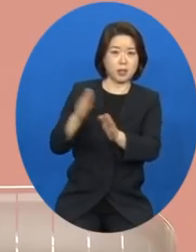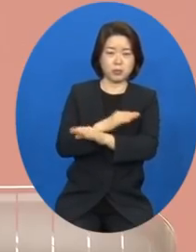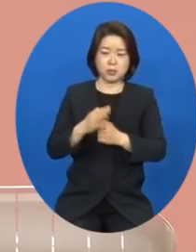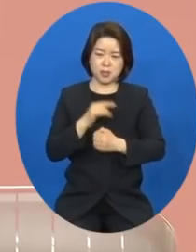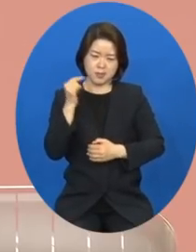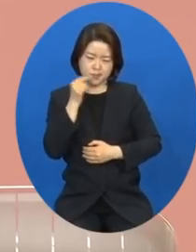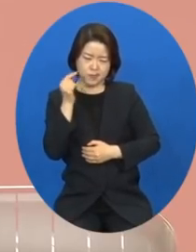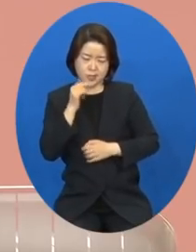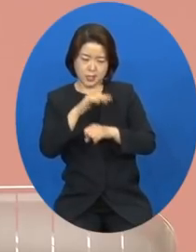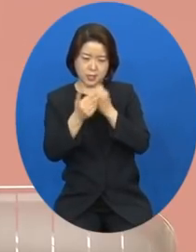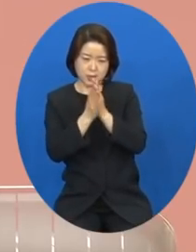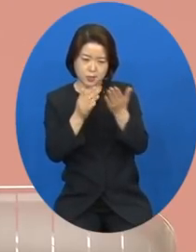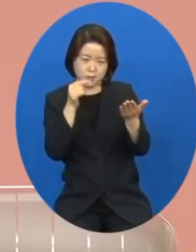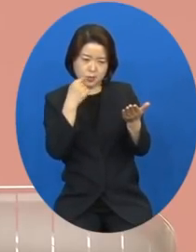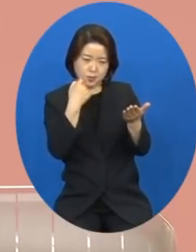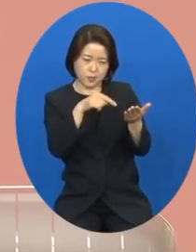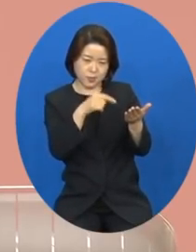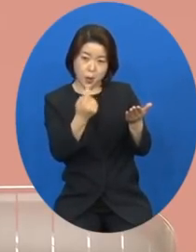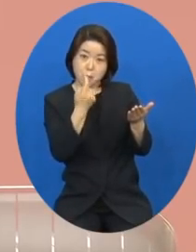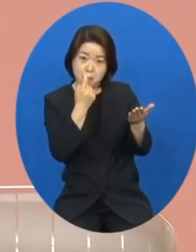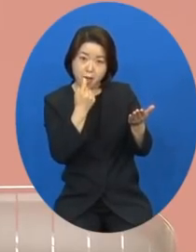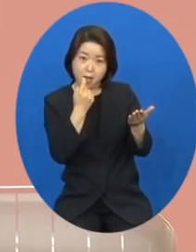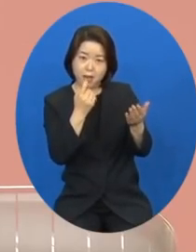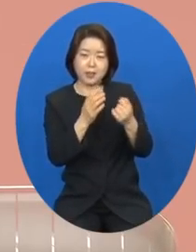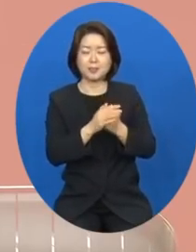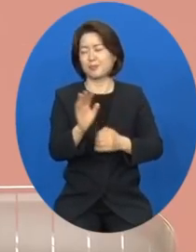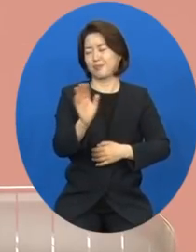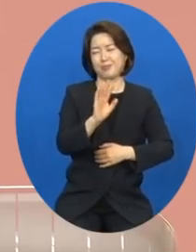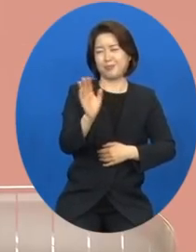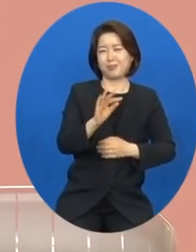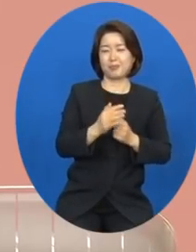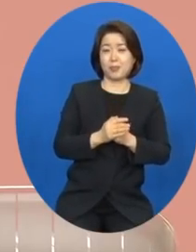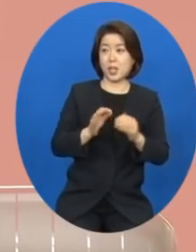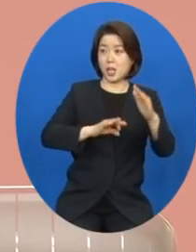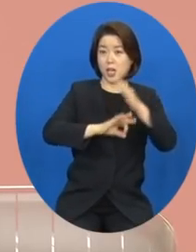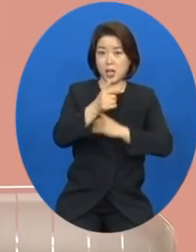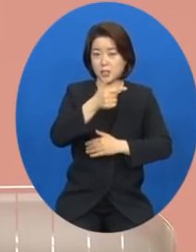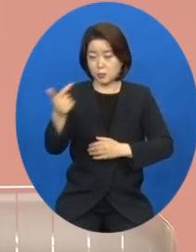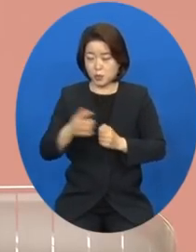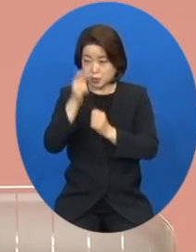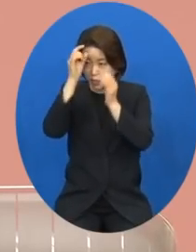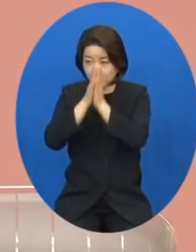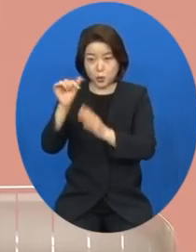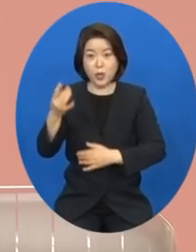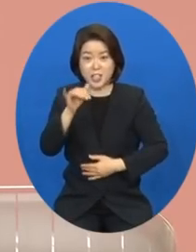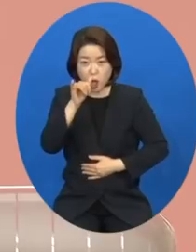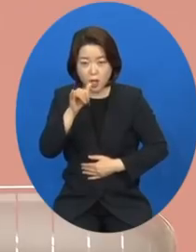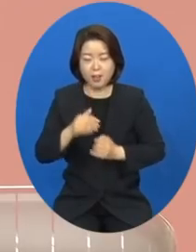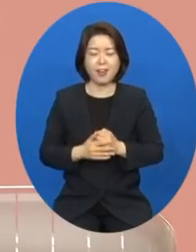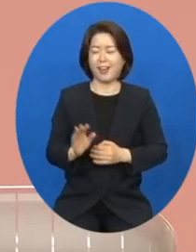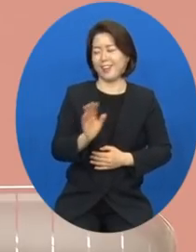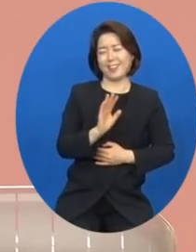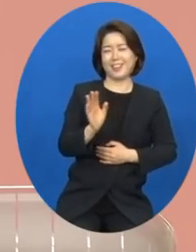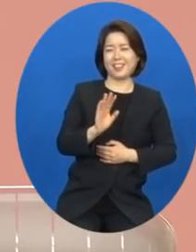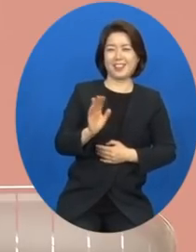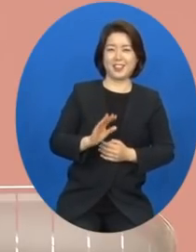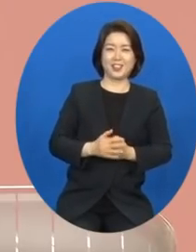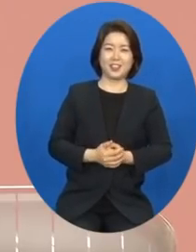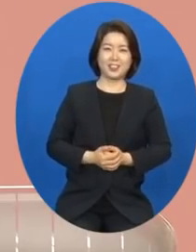성격으로 흘려 맞겠죠 그렇지 못했습니다 아침 저녁으로 기도회 있었겠죠 그렇지 못했습니다